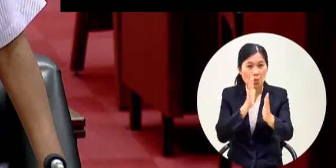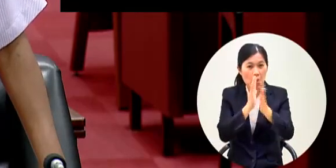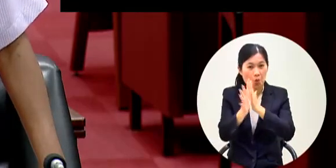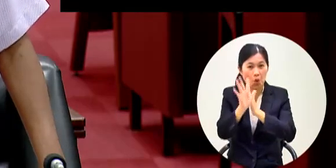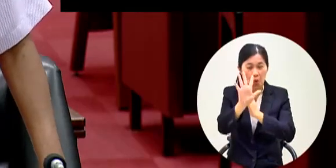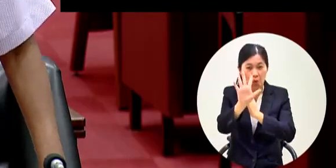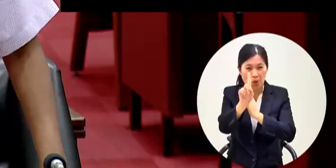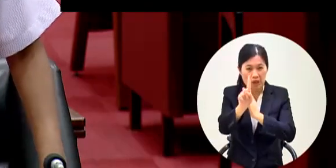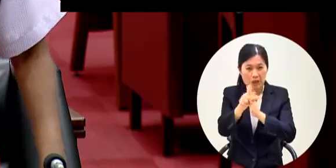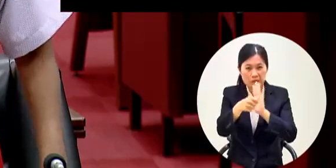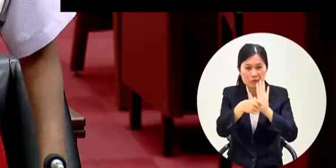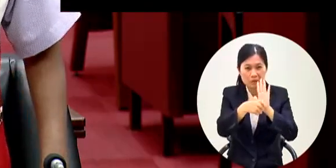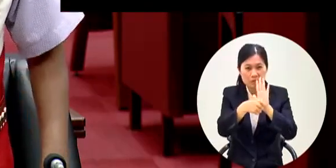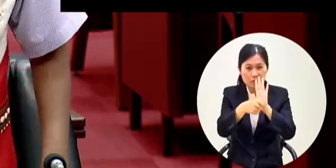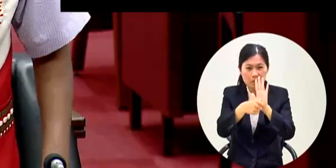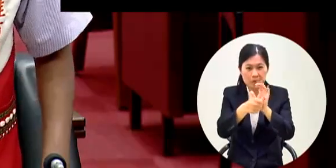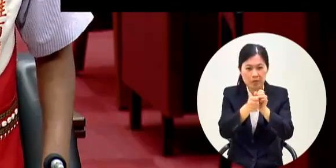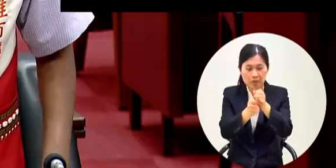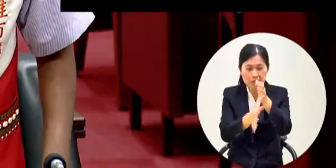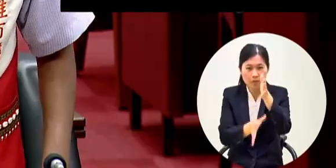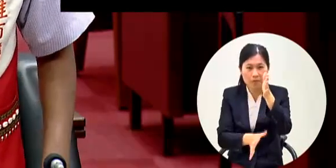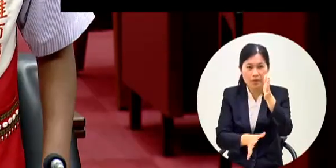陆战队有一个名言，